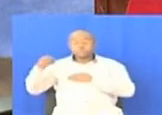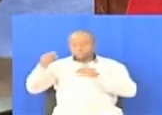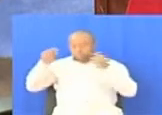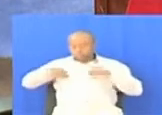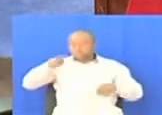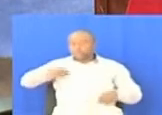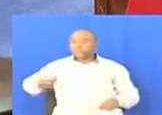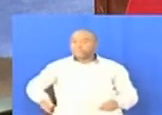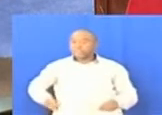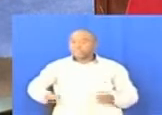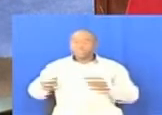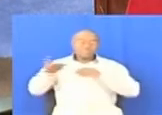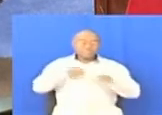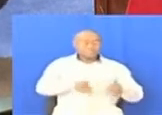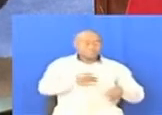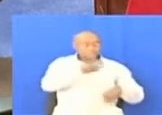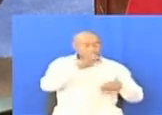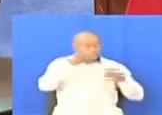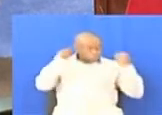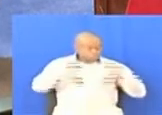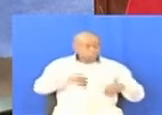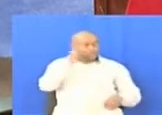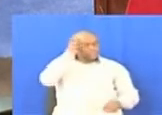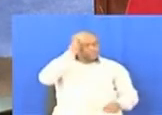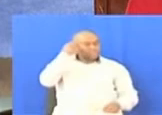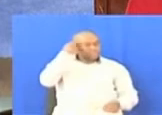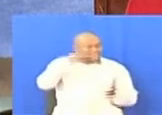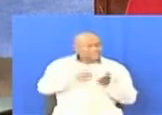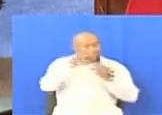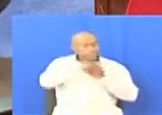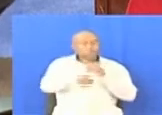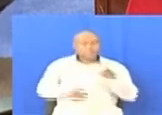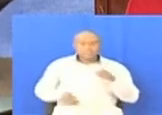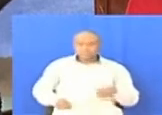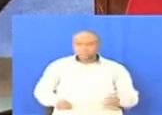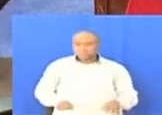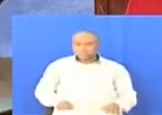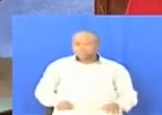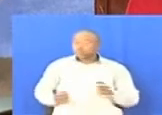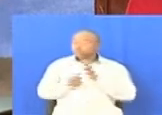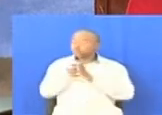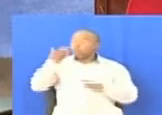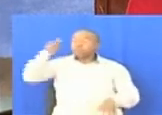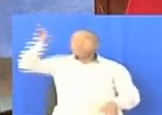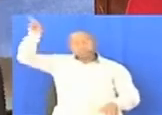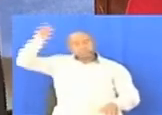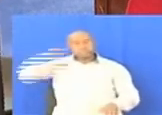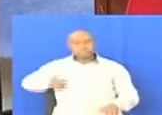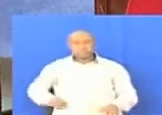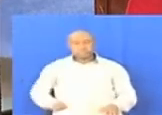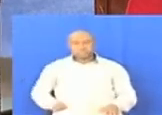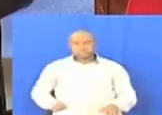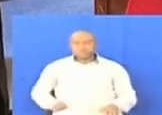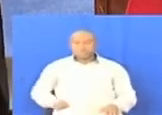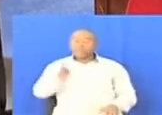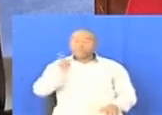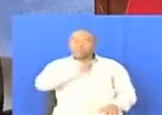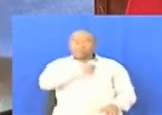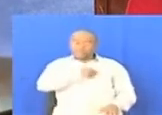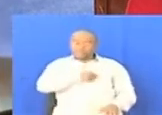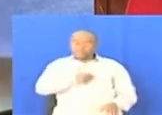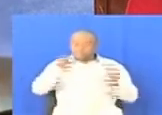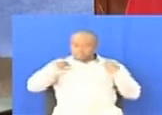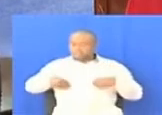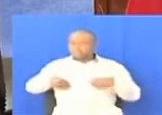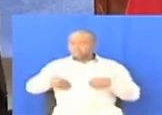nyeupe. Kwenye msiba unavaa nguo nyeusi. Tumeiga. Tumeiga, wanatusukumia, wanatusukumia tu. Rangi yetu nyeusi, bado tunavaa